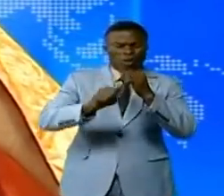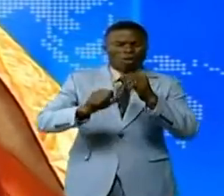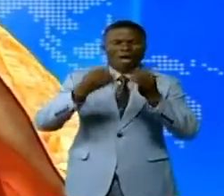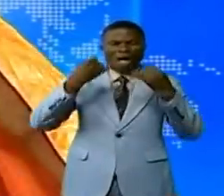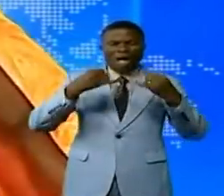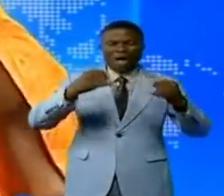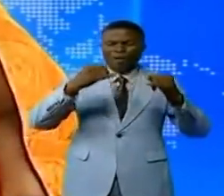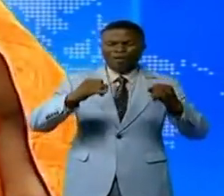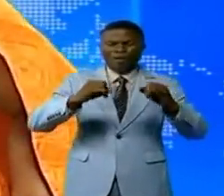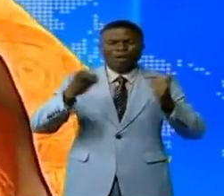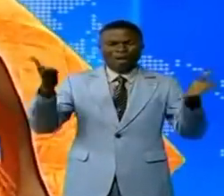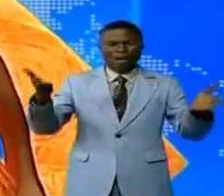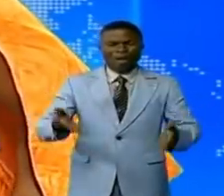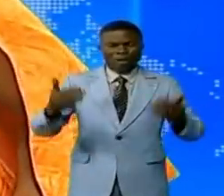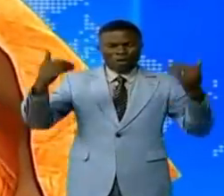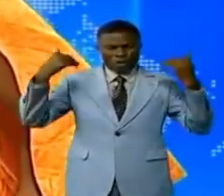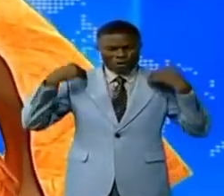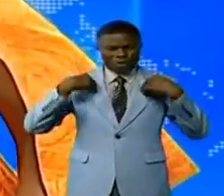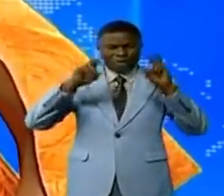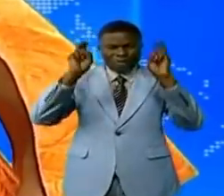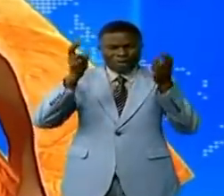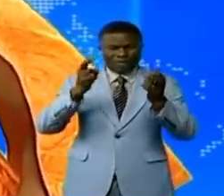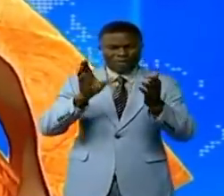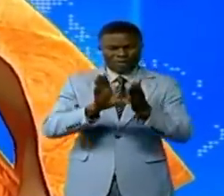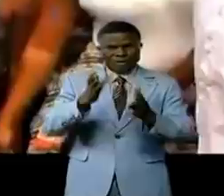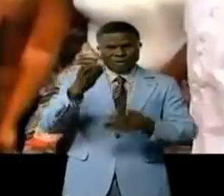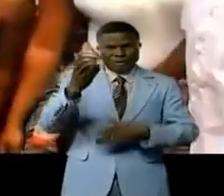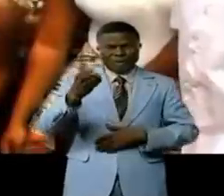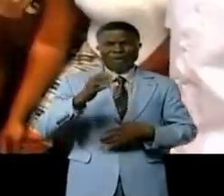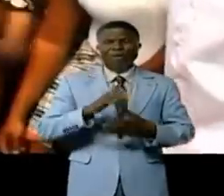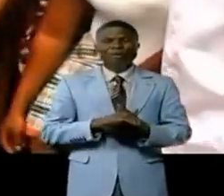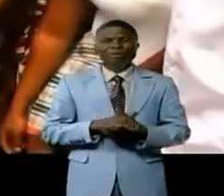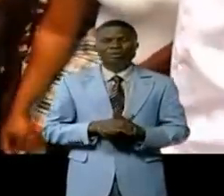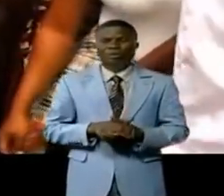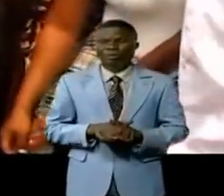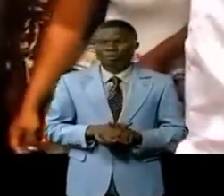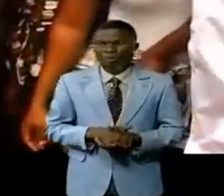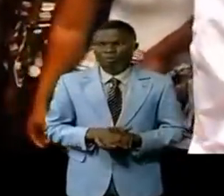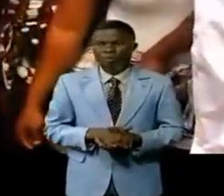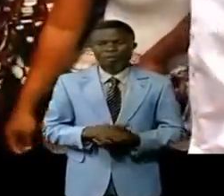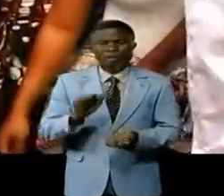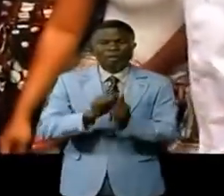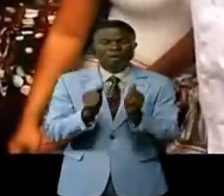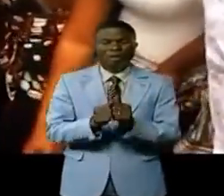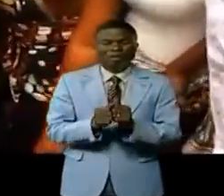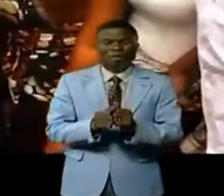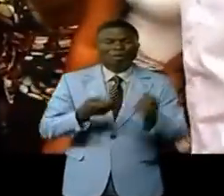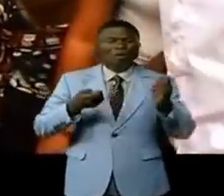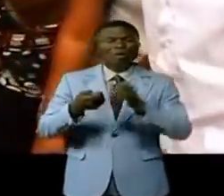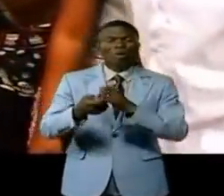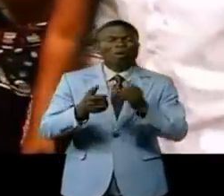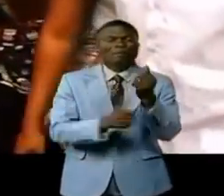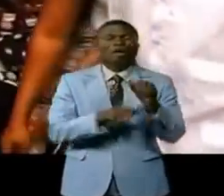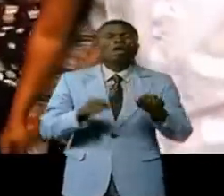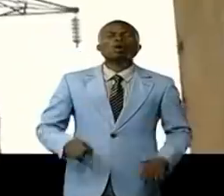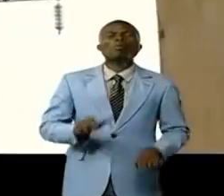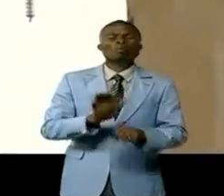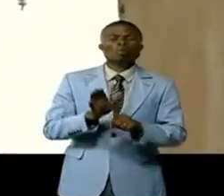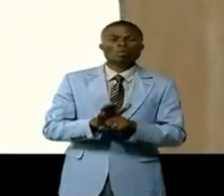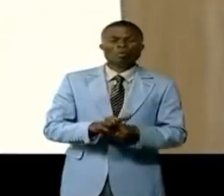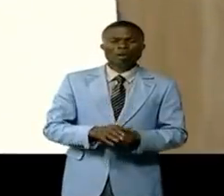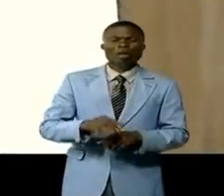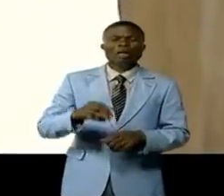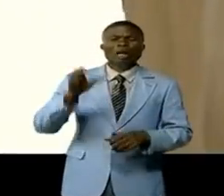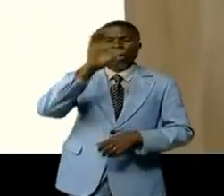sensibilisation en présence des autorités urbaines. Willy Atonakov. Suite au drame survenu dernièrement à Matadi-Kibala dans la commune